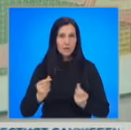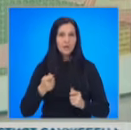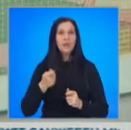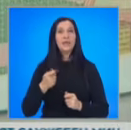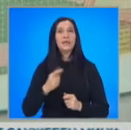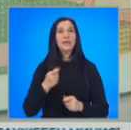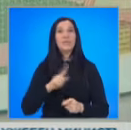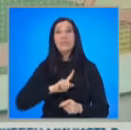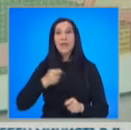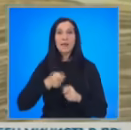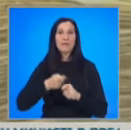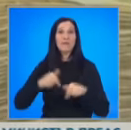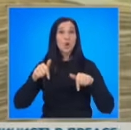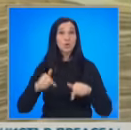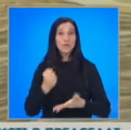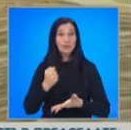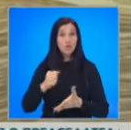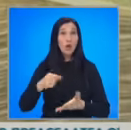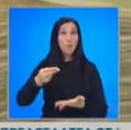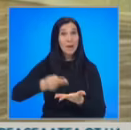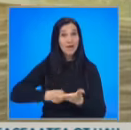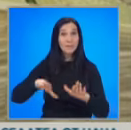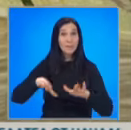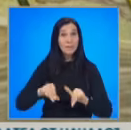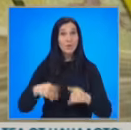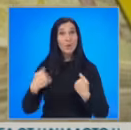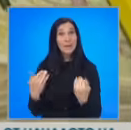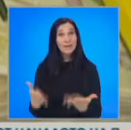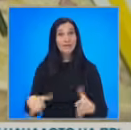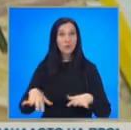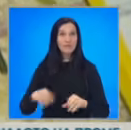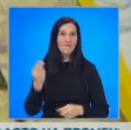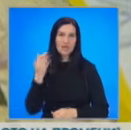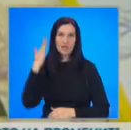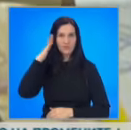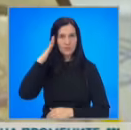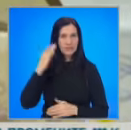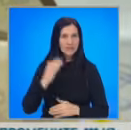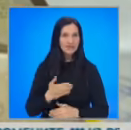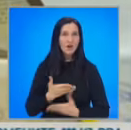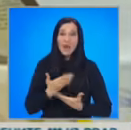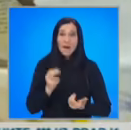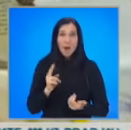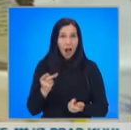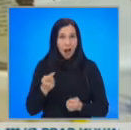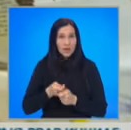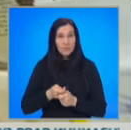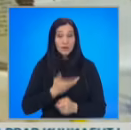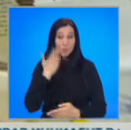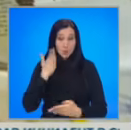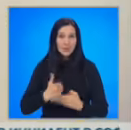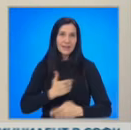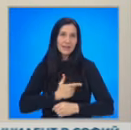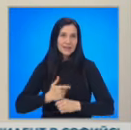неизвършената актуализация на бюджета, беля за приемането и предаването на властта във финансовото министерство. Няма как да направиш последната си седмица